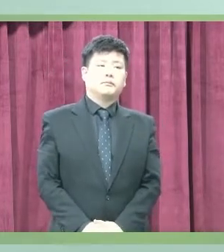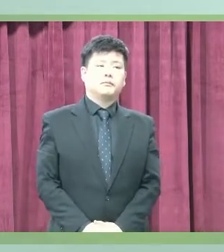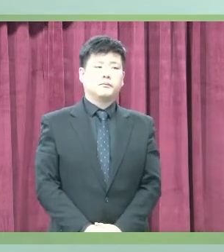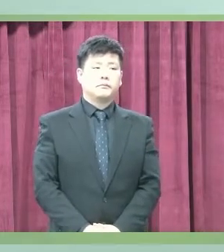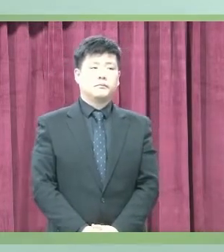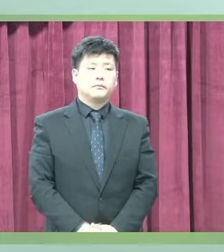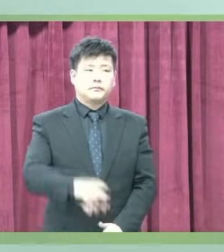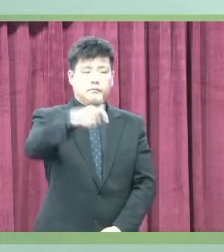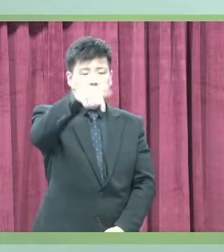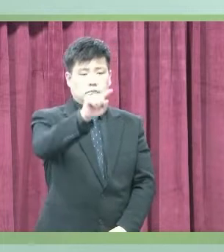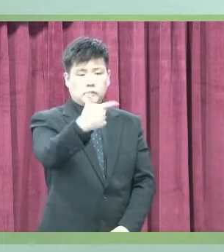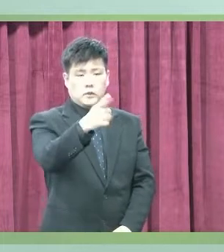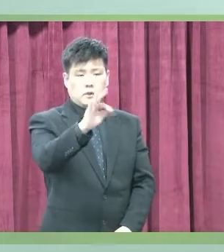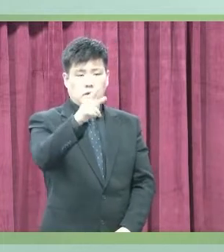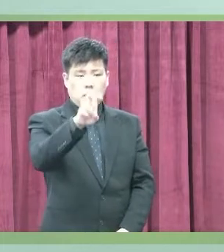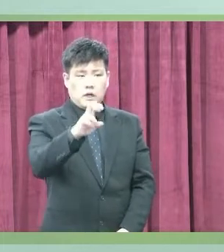간암 검진 수검률도